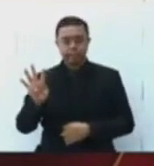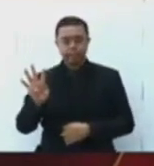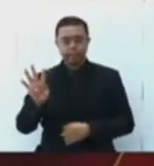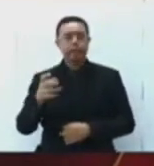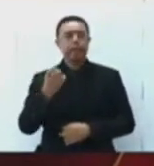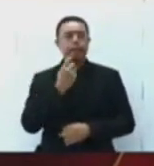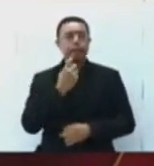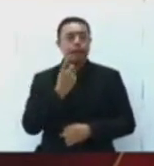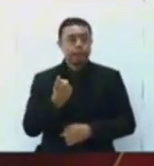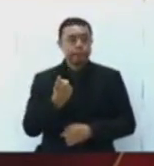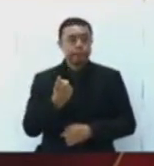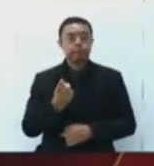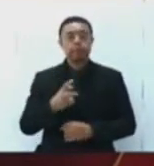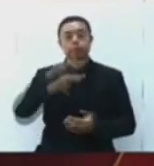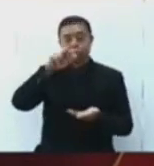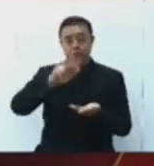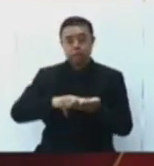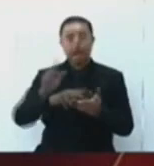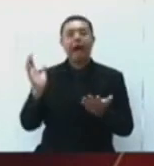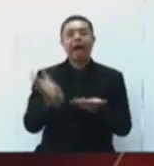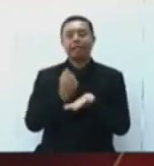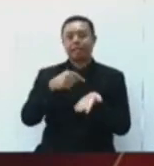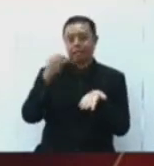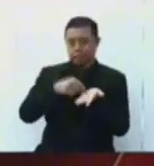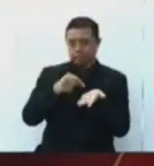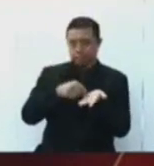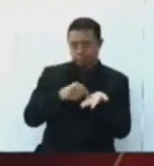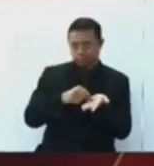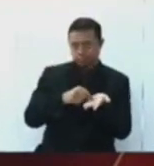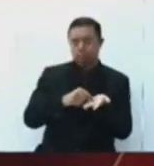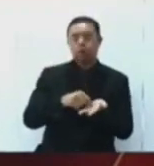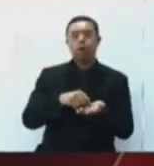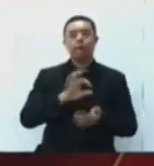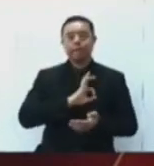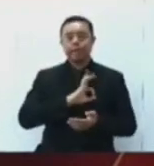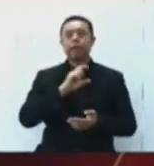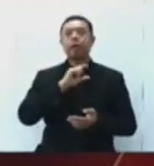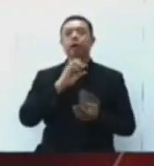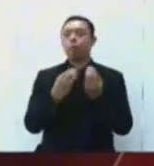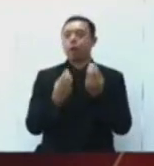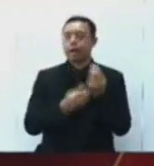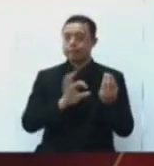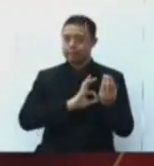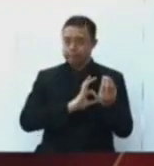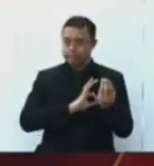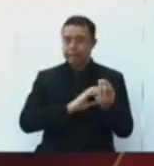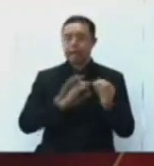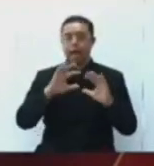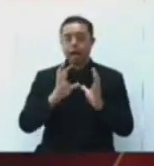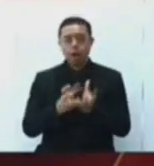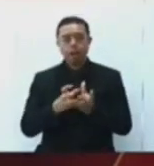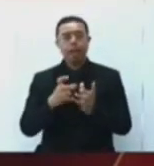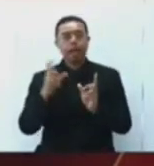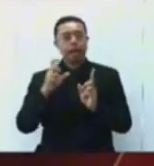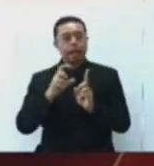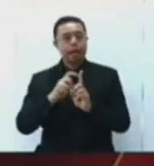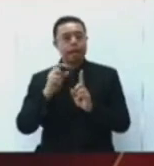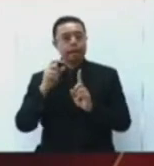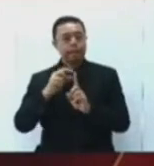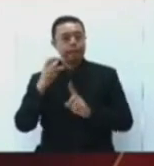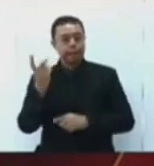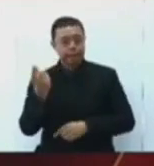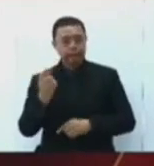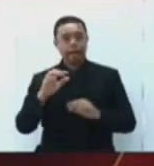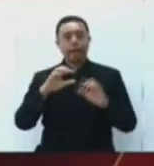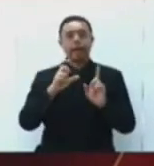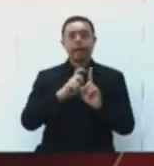2024 tentang penetapan hasil pemilihan umum presiden dan wakil presiden anggota Dewan Perwakilan